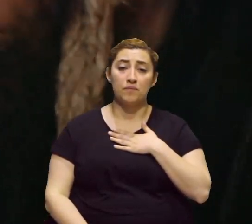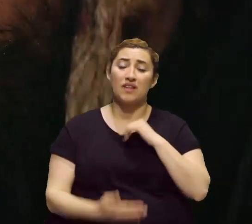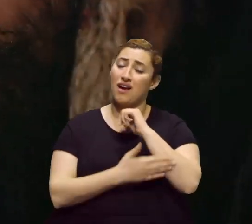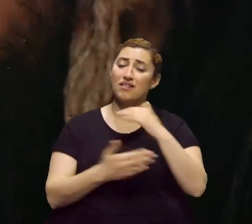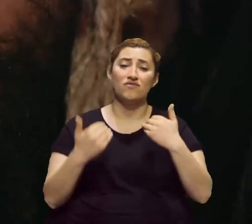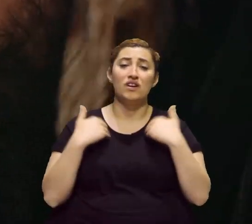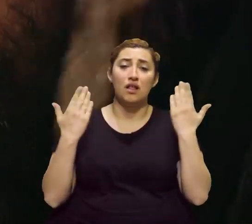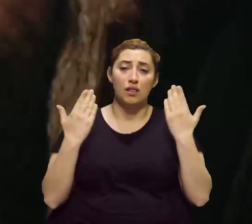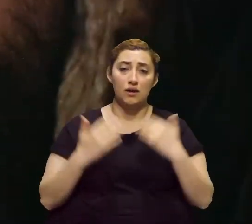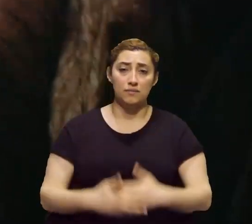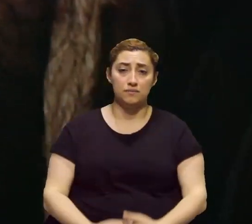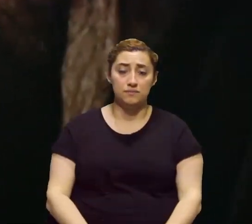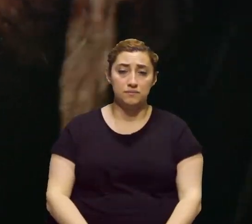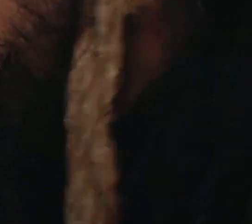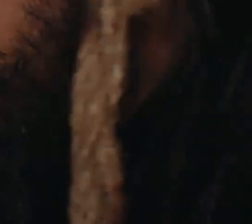Yardım et ya Rabbi.